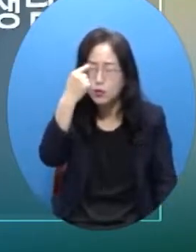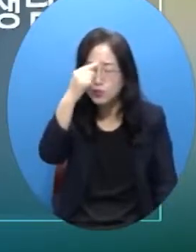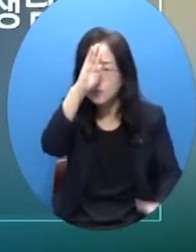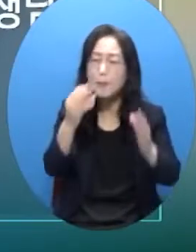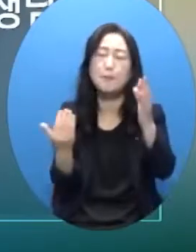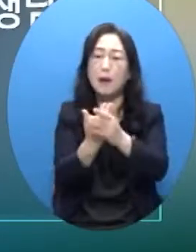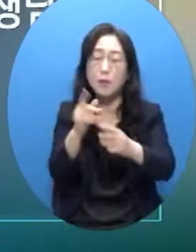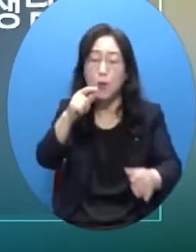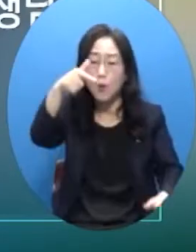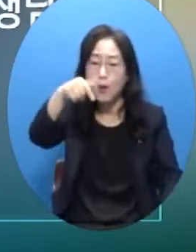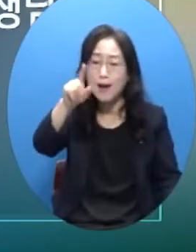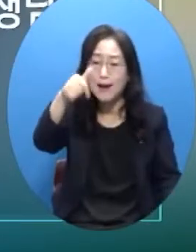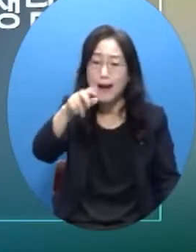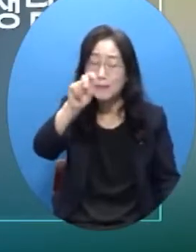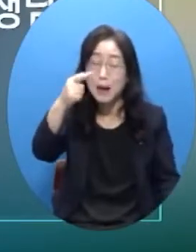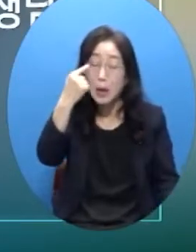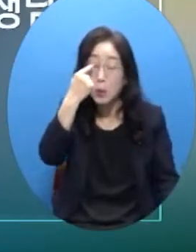모든 어려움을 넉넉히 이기고